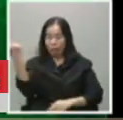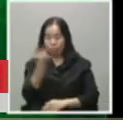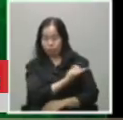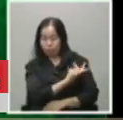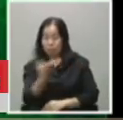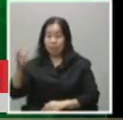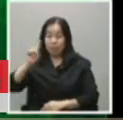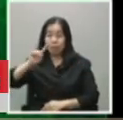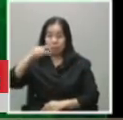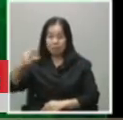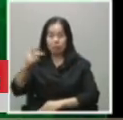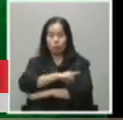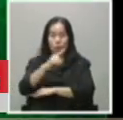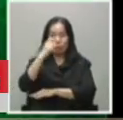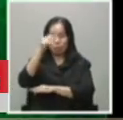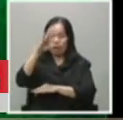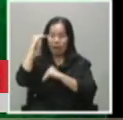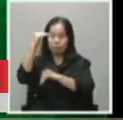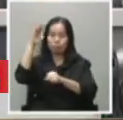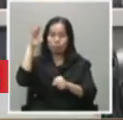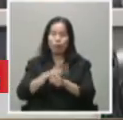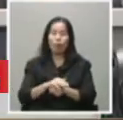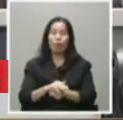นะครับ